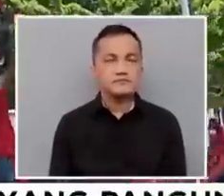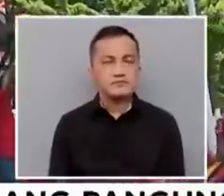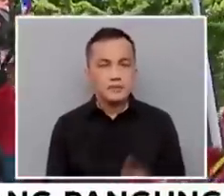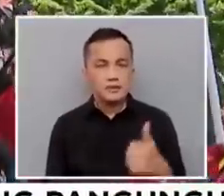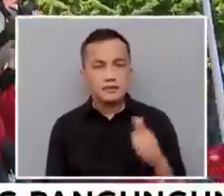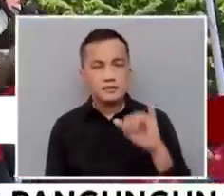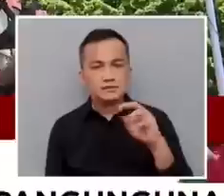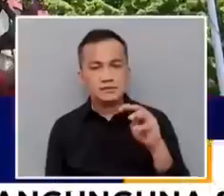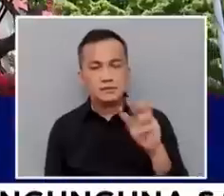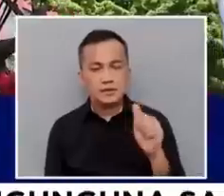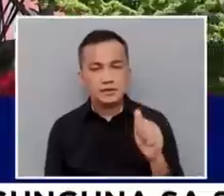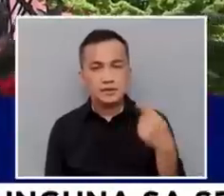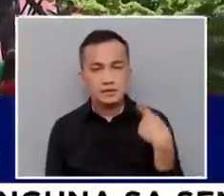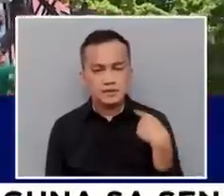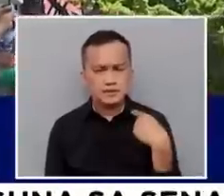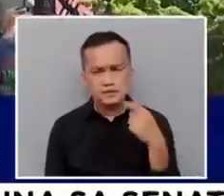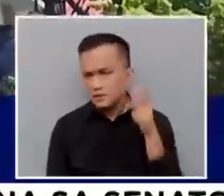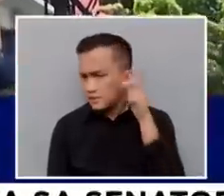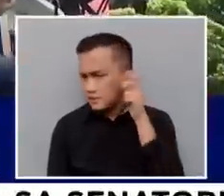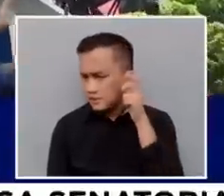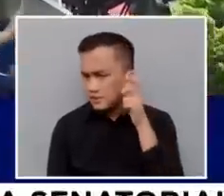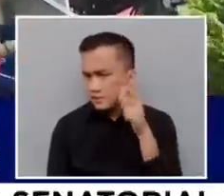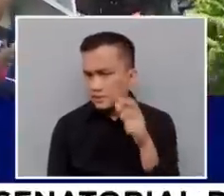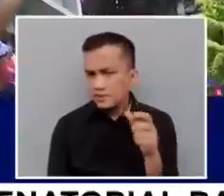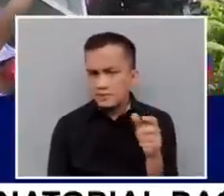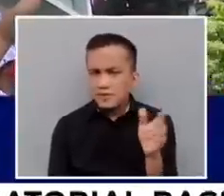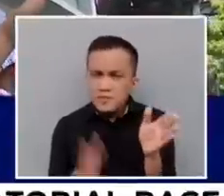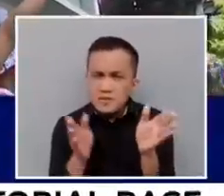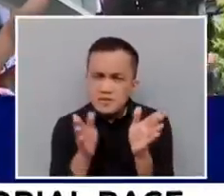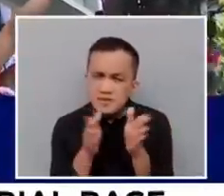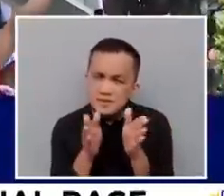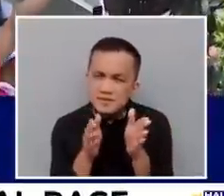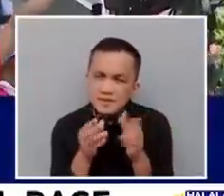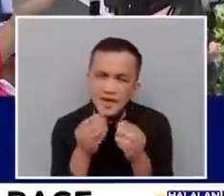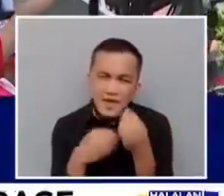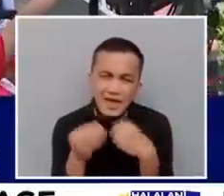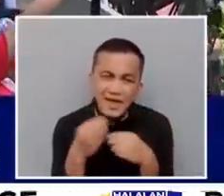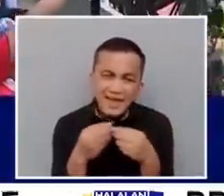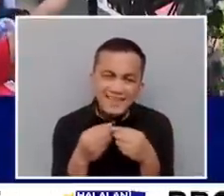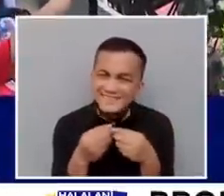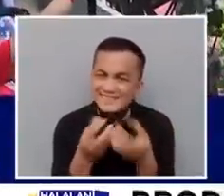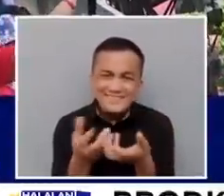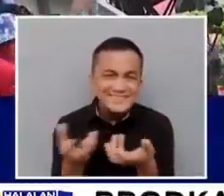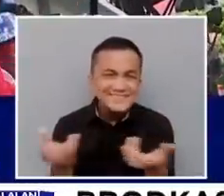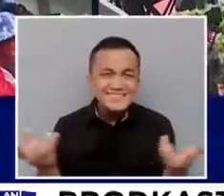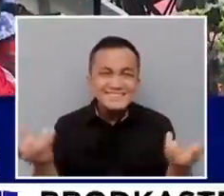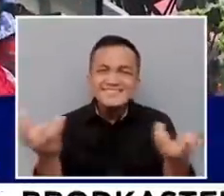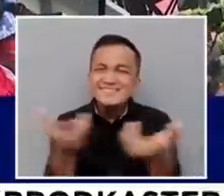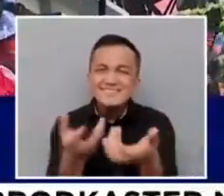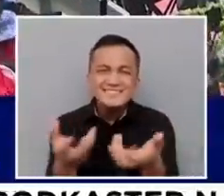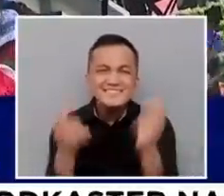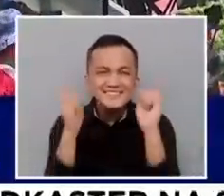nga ay nagkaroon ng maliit na parang salo-salo, celebration with